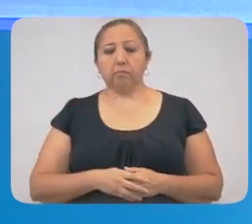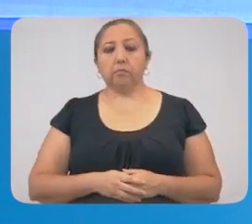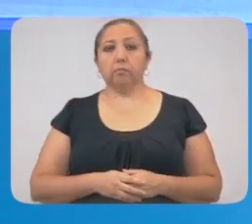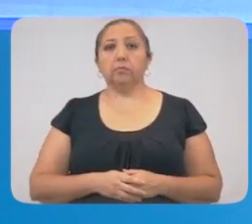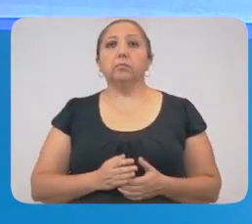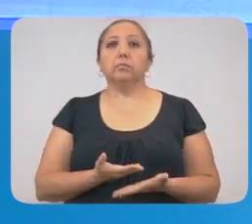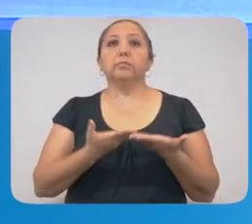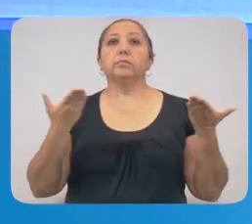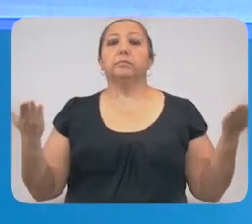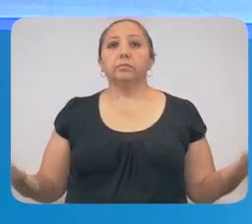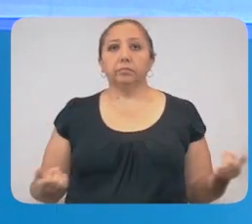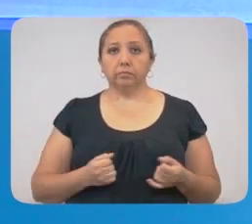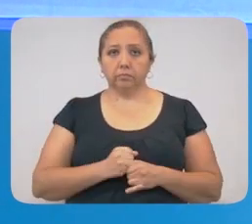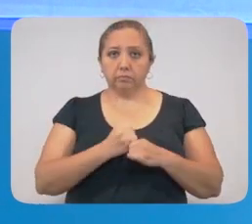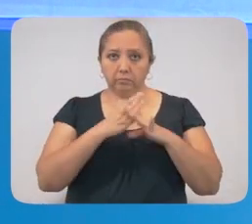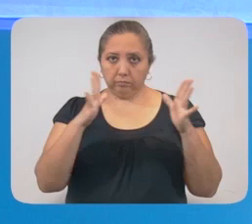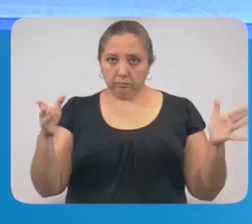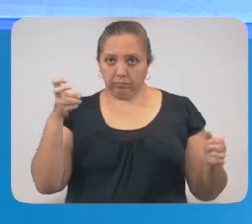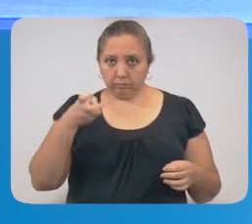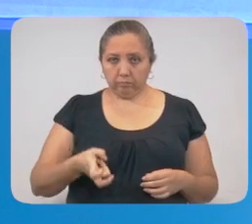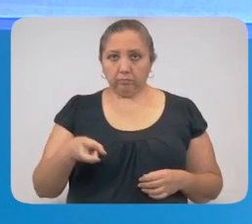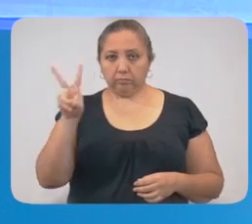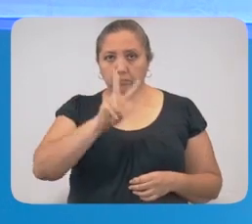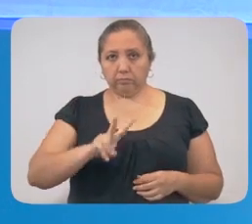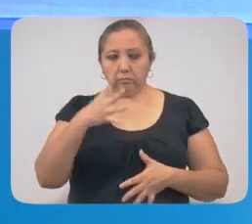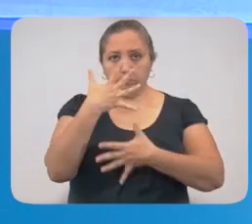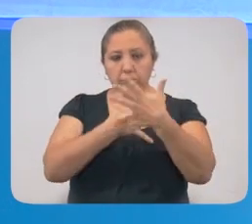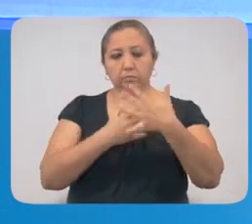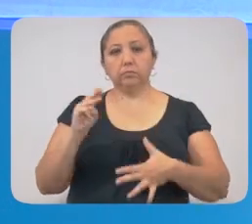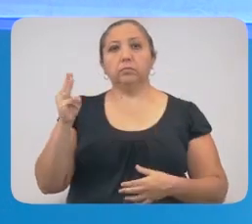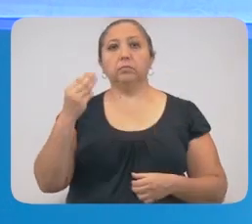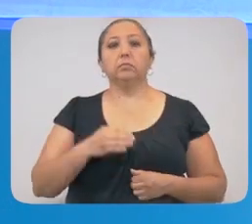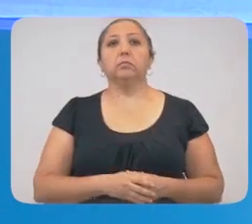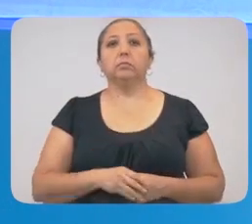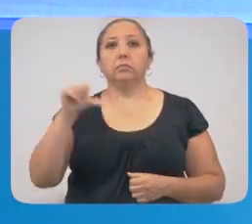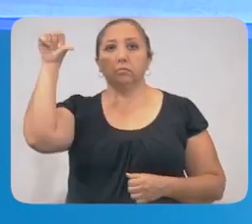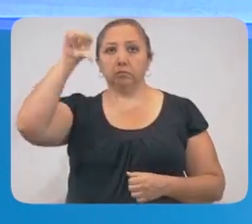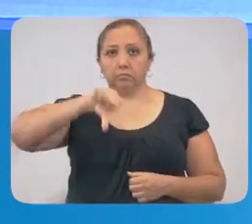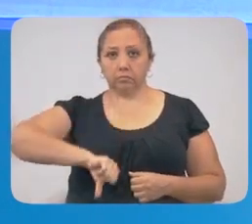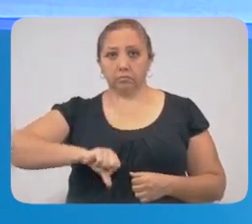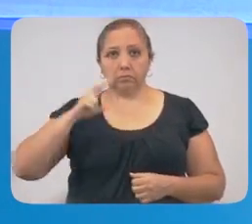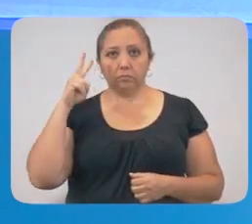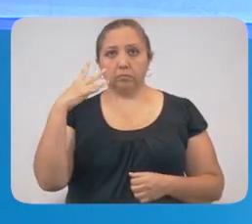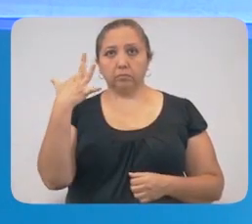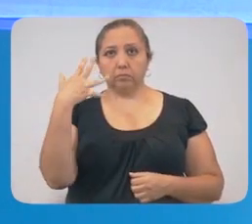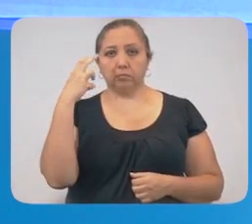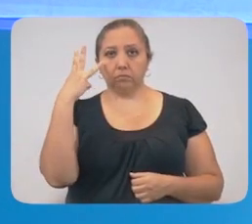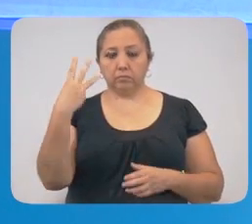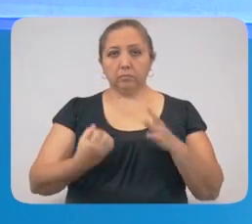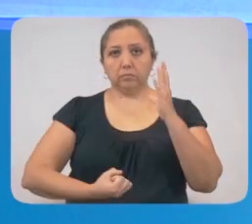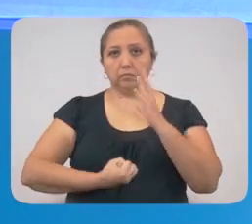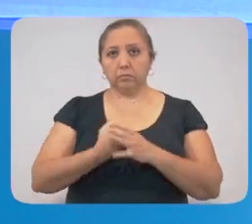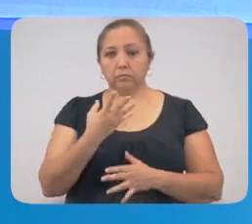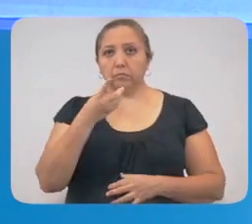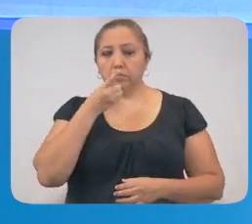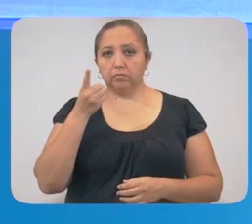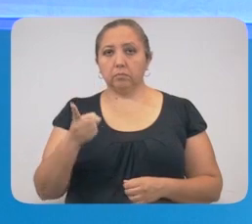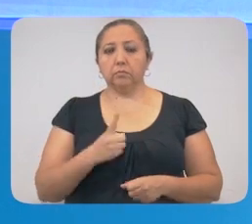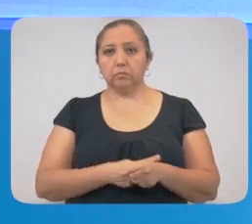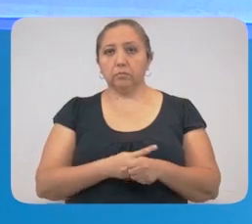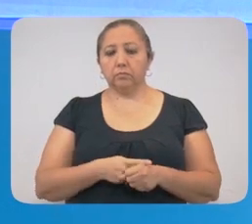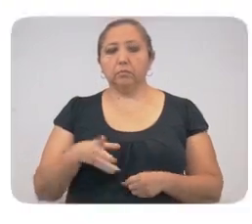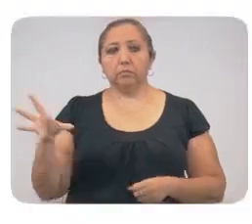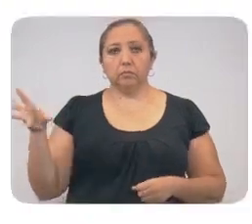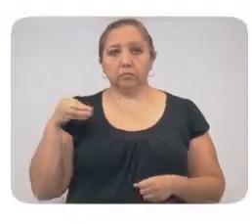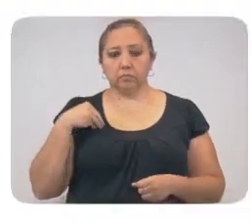hujuntule tukahilo, baka, hunukma isamal, kanasin, kopoma, motul, peto, seye, tekash,